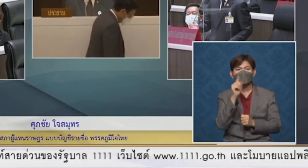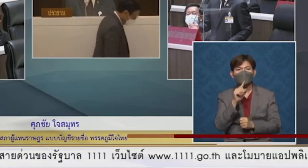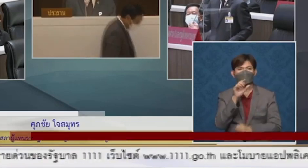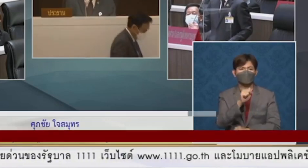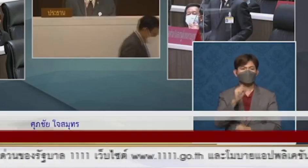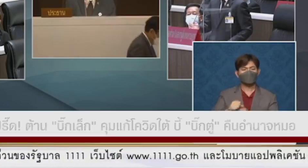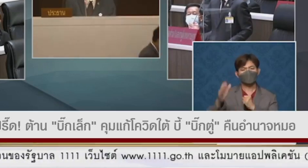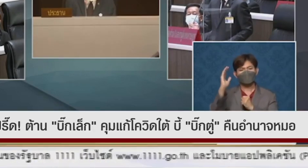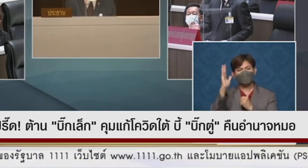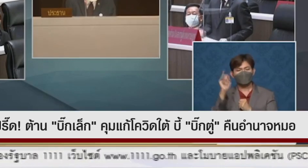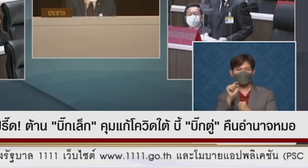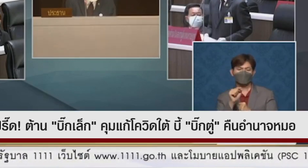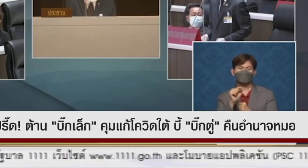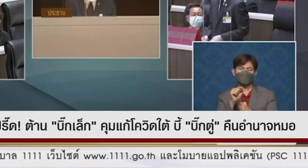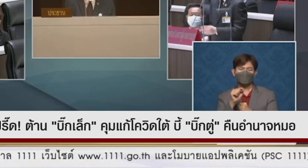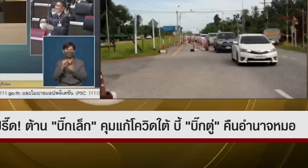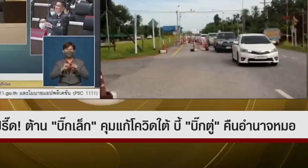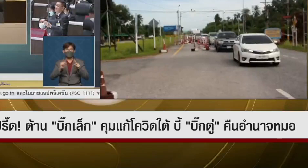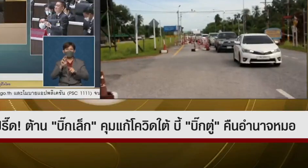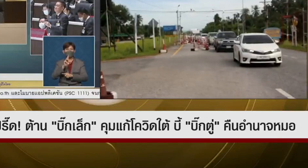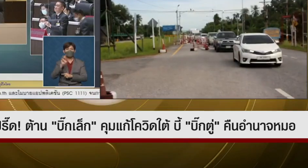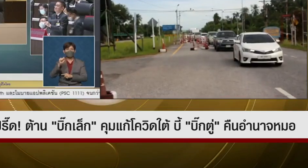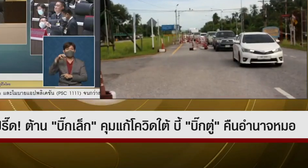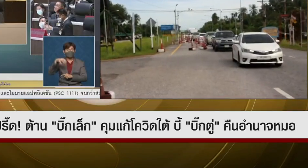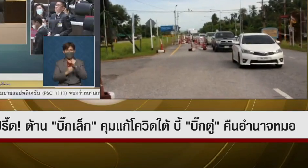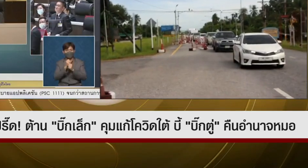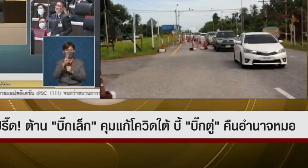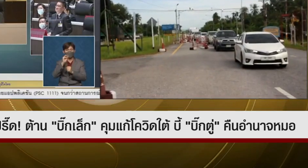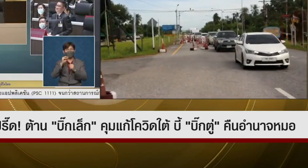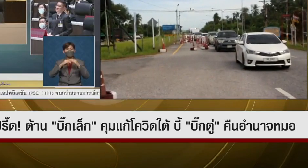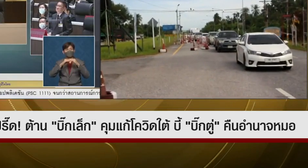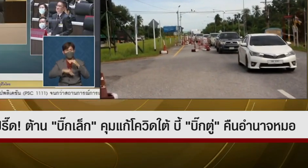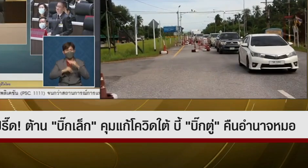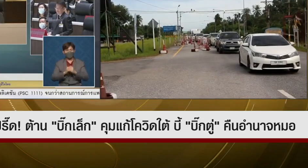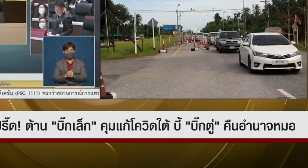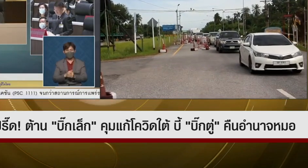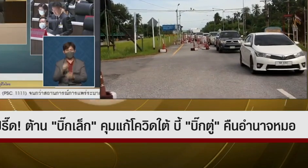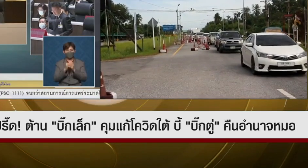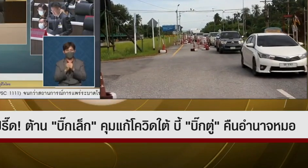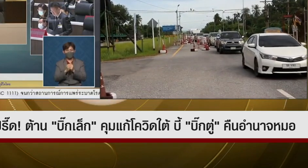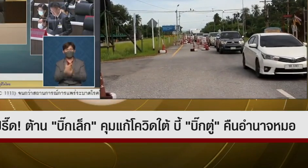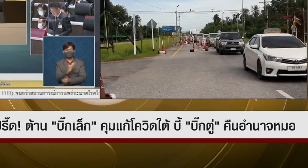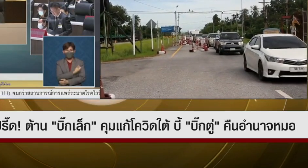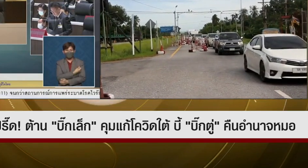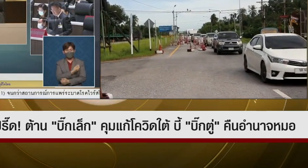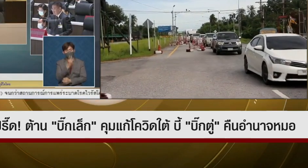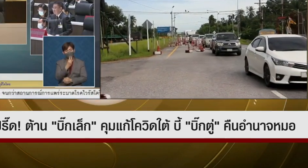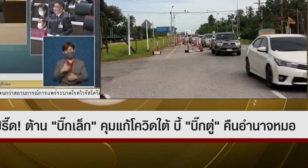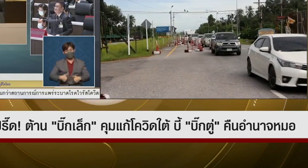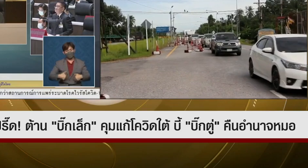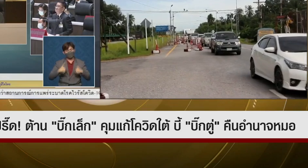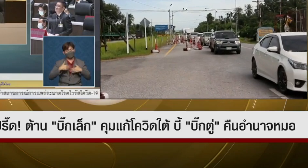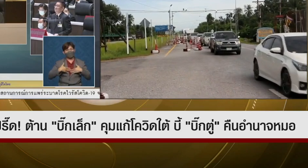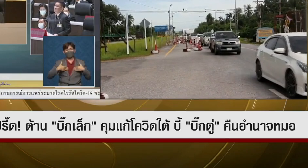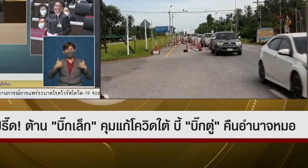ารณสุขได้นำวัคซีนไฟเซอร์จำนวน1ล้านโดสไปเพื่อฉีดให้อย่างมีประสิทธิภาพและครอบคลุมครบถ้วนและจากการติดตามการทำงานร่วม